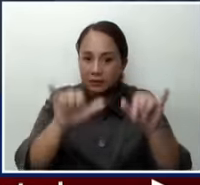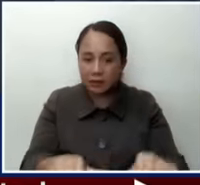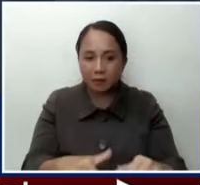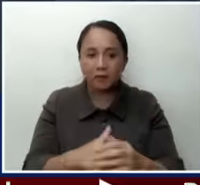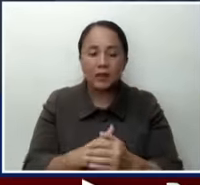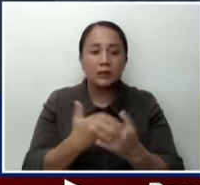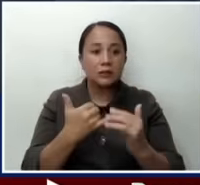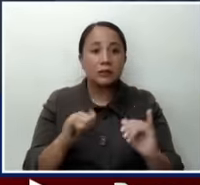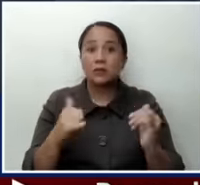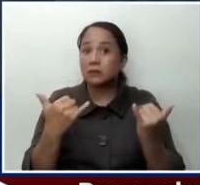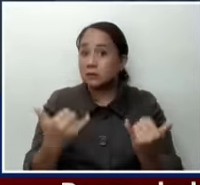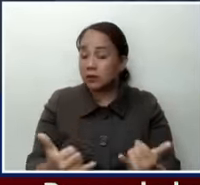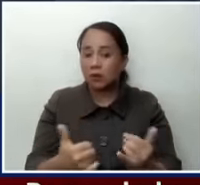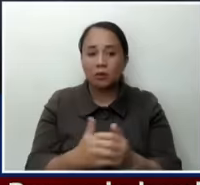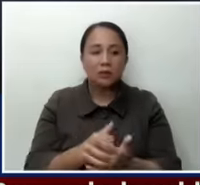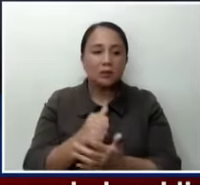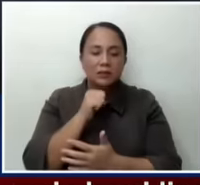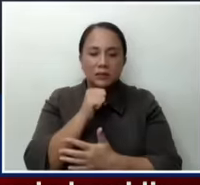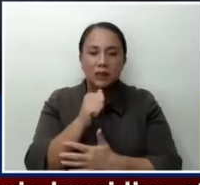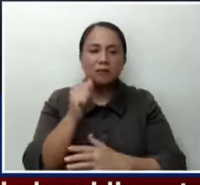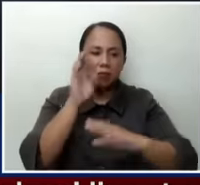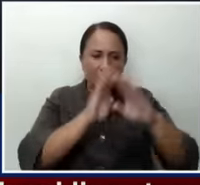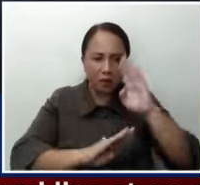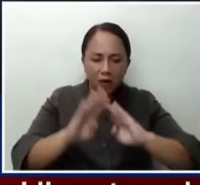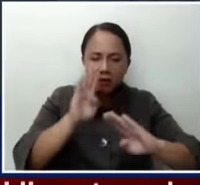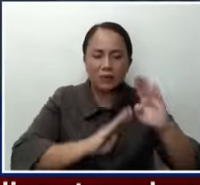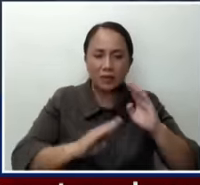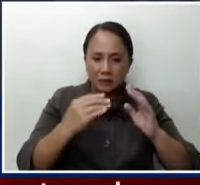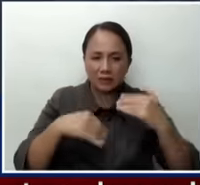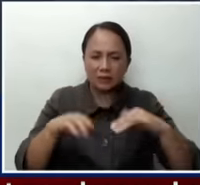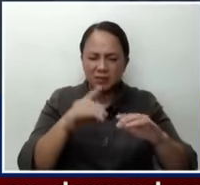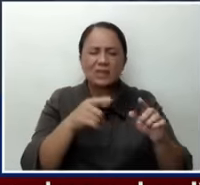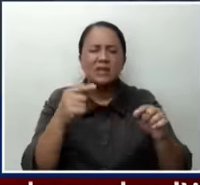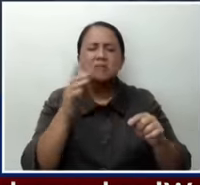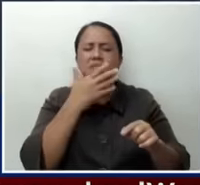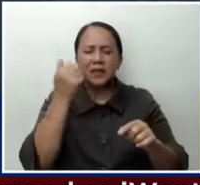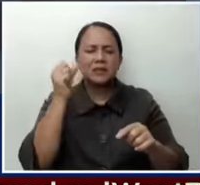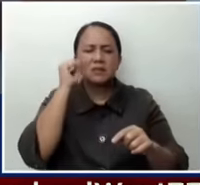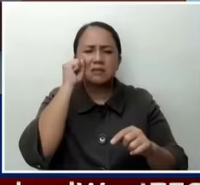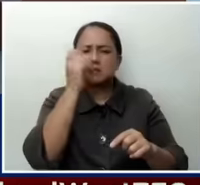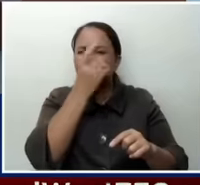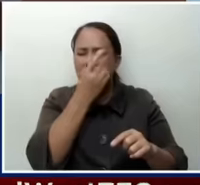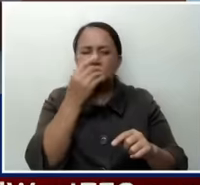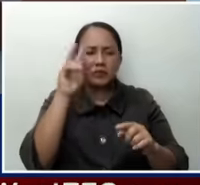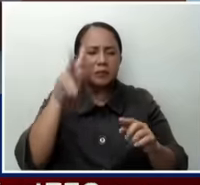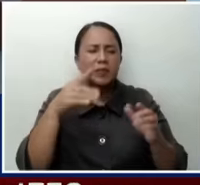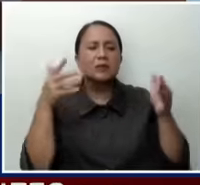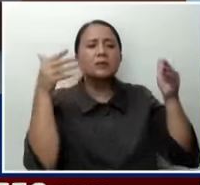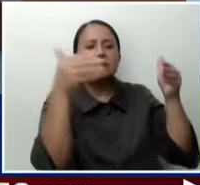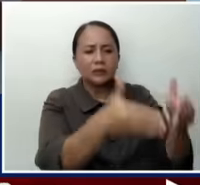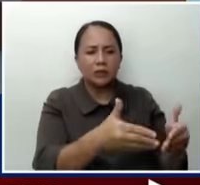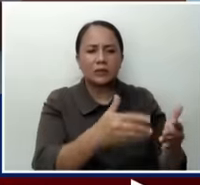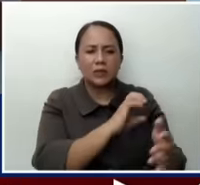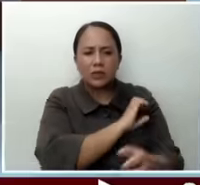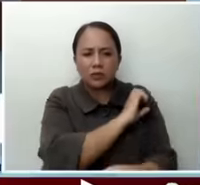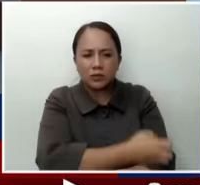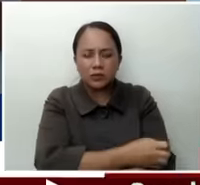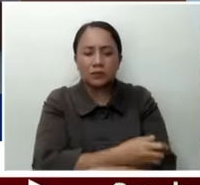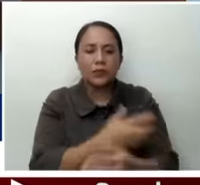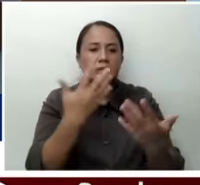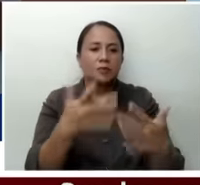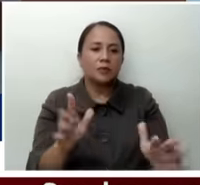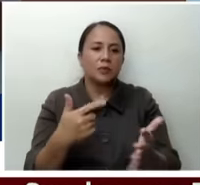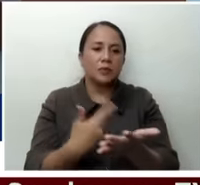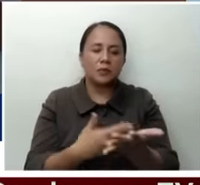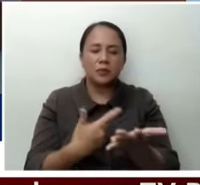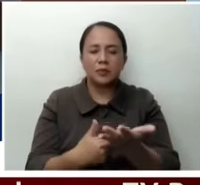sa ngayon ay nasa krisis, doon na lang ibaling ni VP ang mga enerhiya niya. Ngayong sarado na ang usapin sa contempt